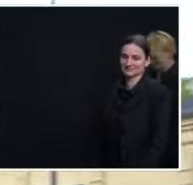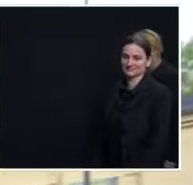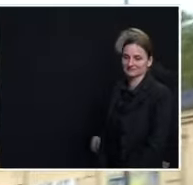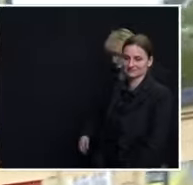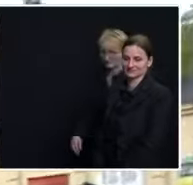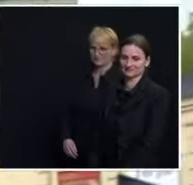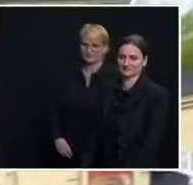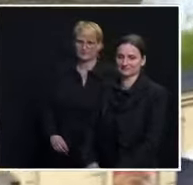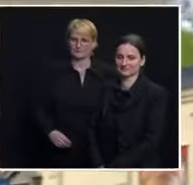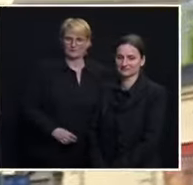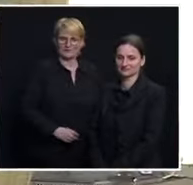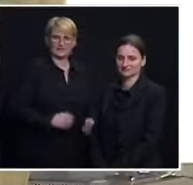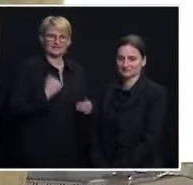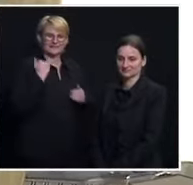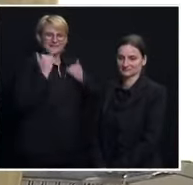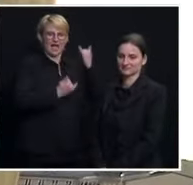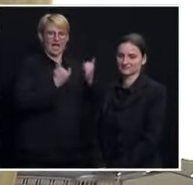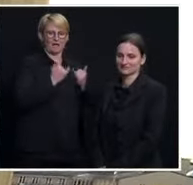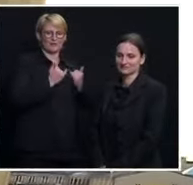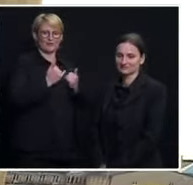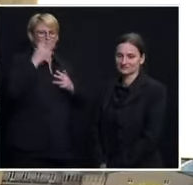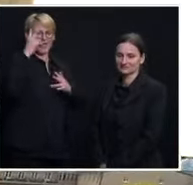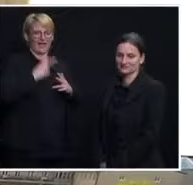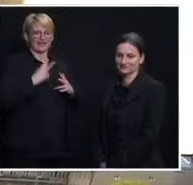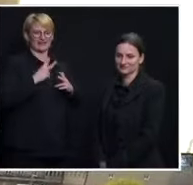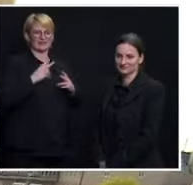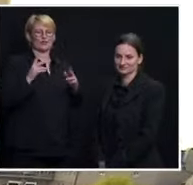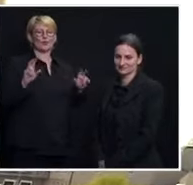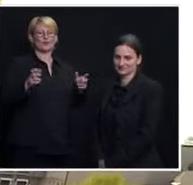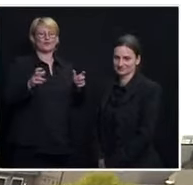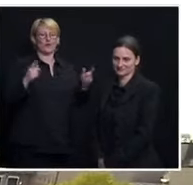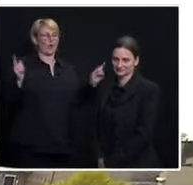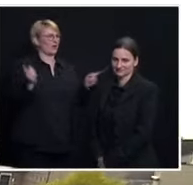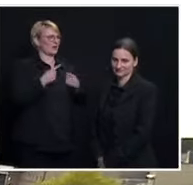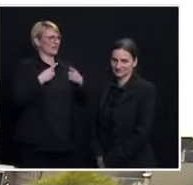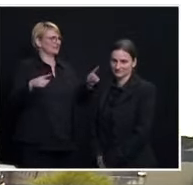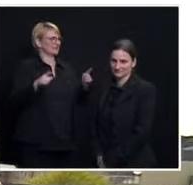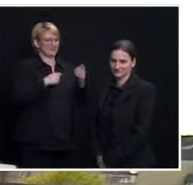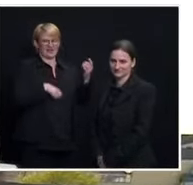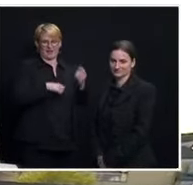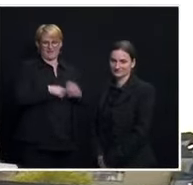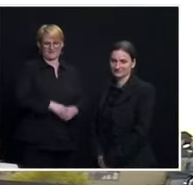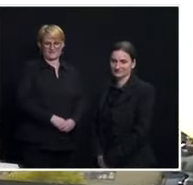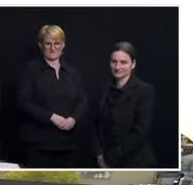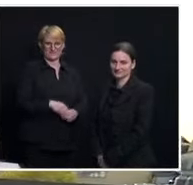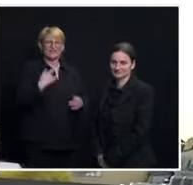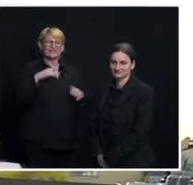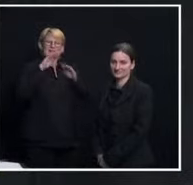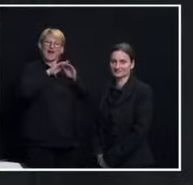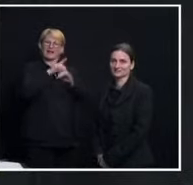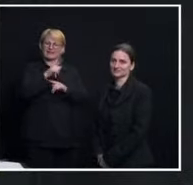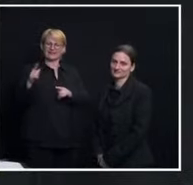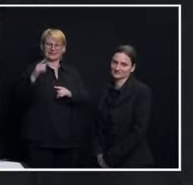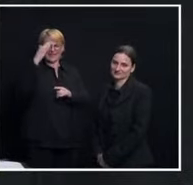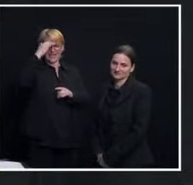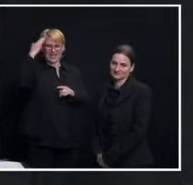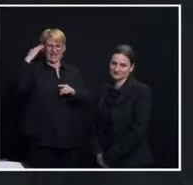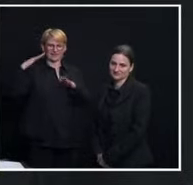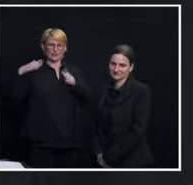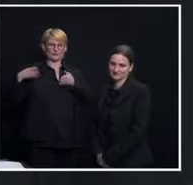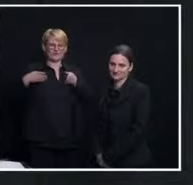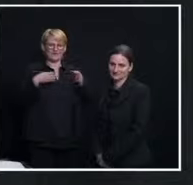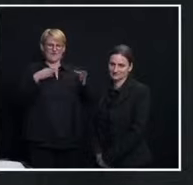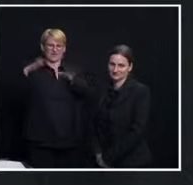Herr Bönte, die Patinnen und Paten, die sind heute den Weg der Erinnerungen gegangen. Und zwar waren die unterwegs vom Königsplatz